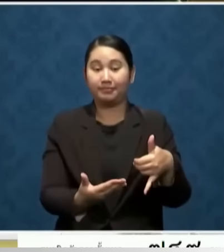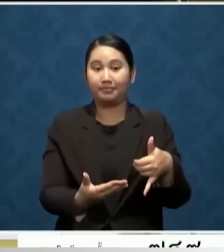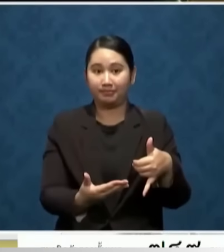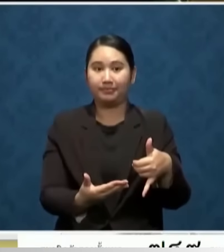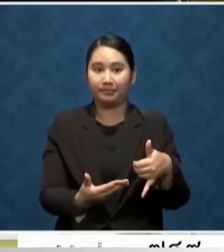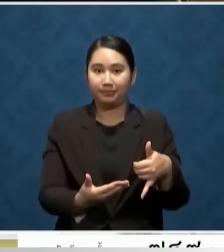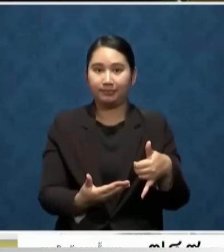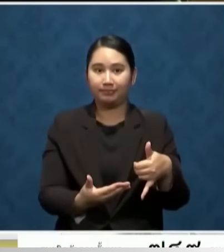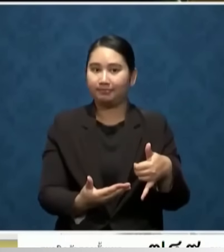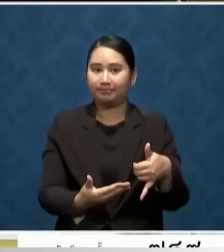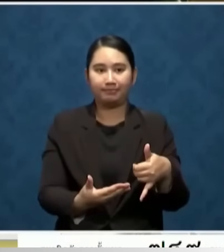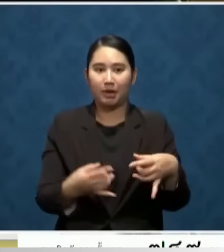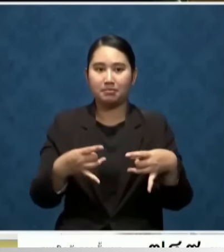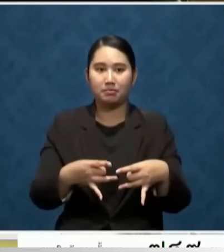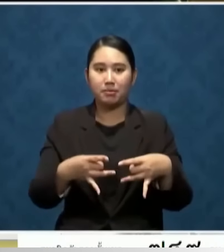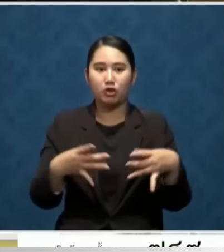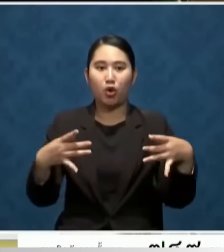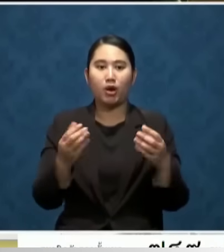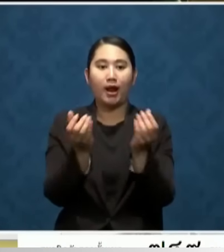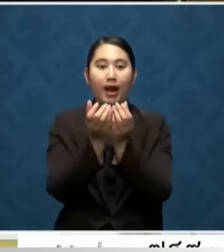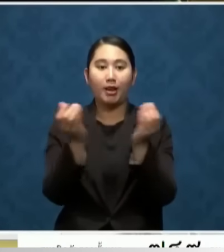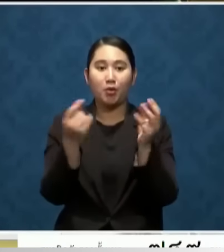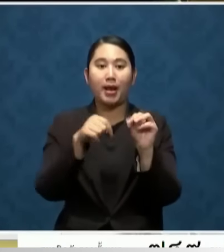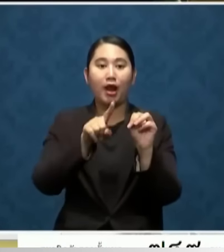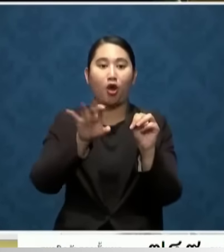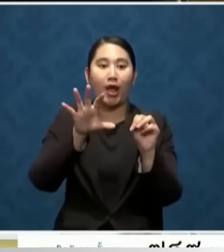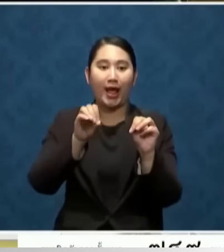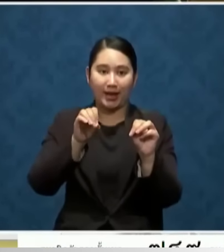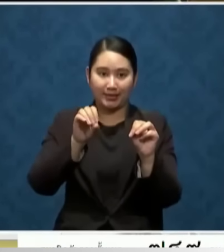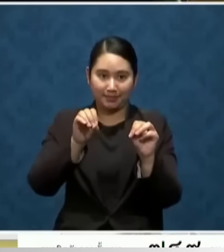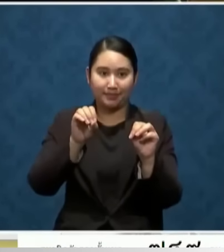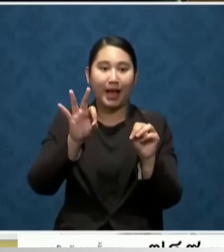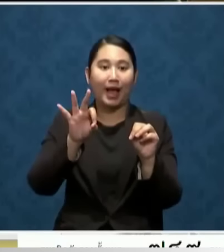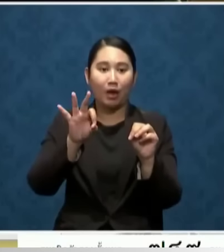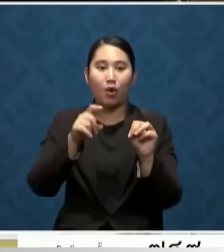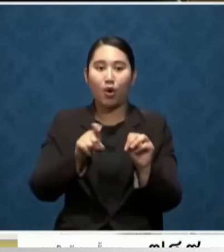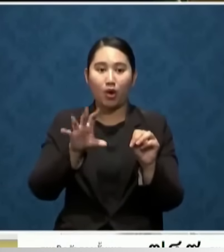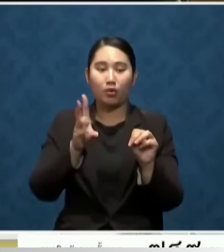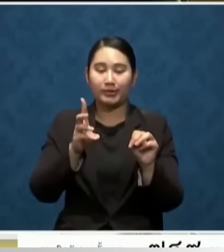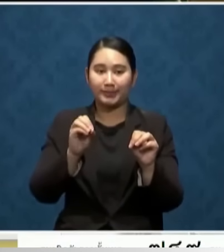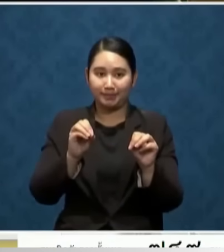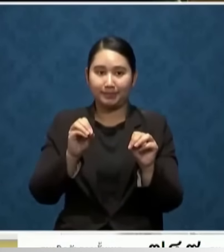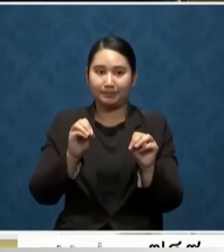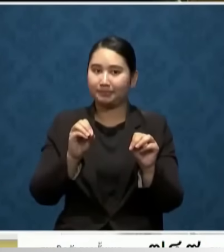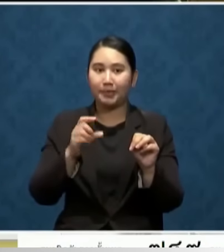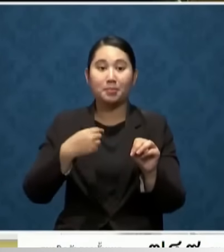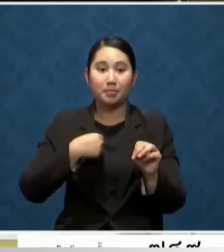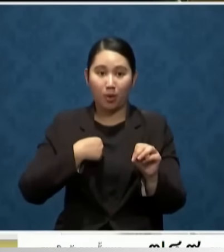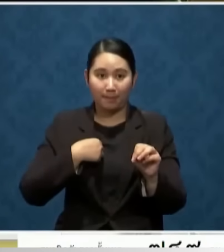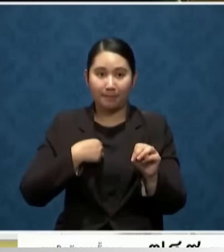ติและลักษณะต้องห้ามตามรัฐธรรมนูญมาตรา159 160จึงไม่อา